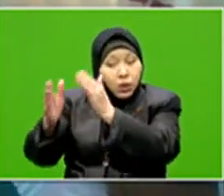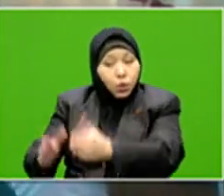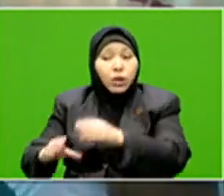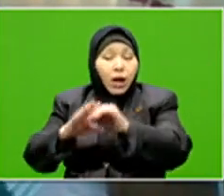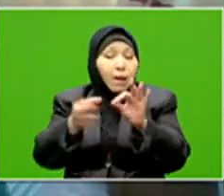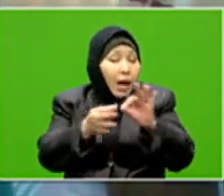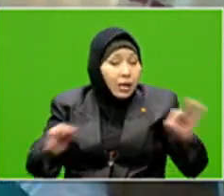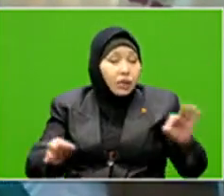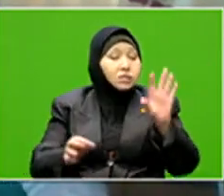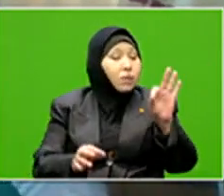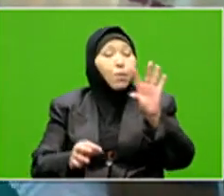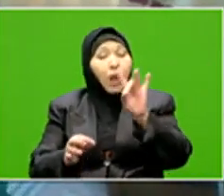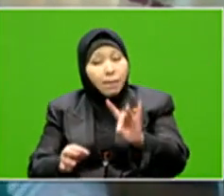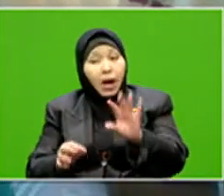ayat